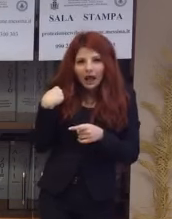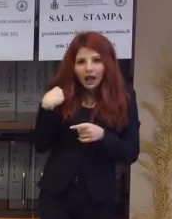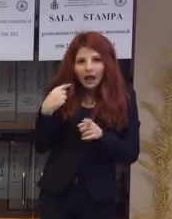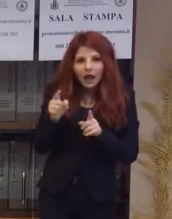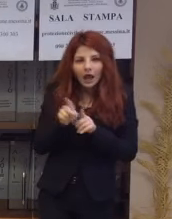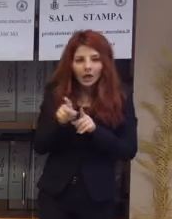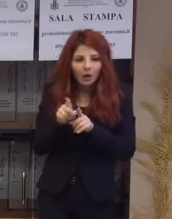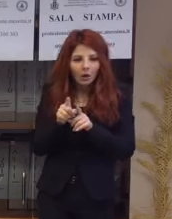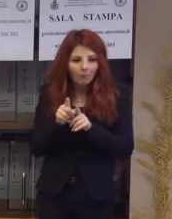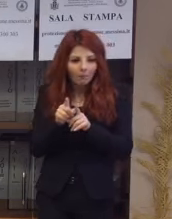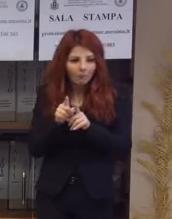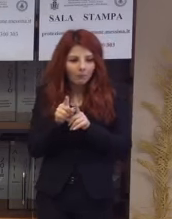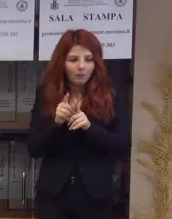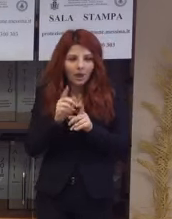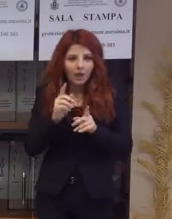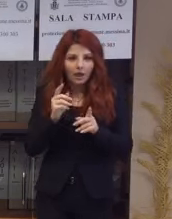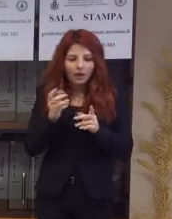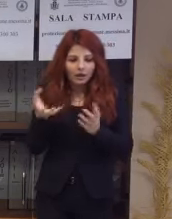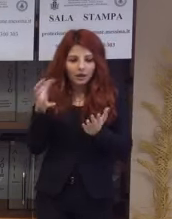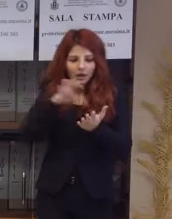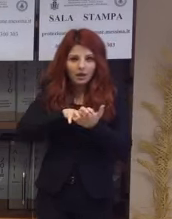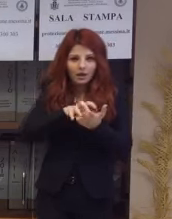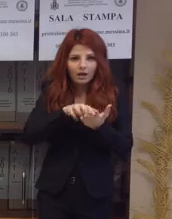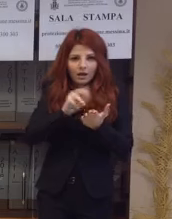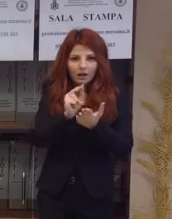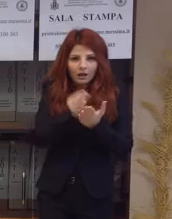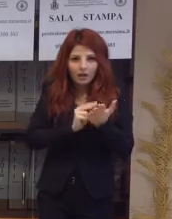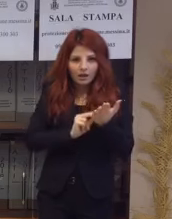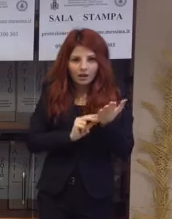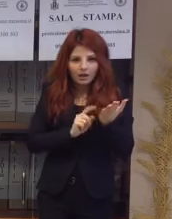perché si sono permessi di scrivere che io